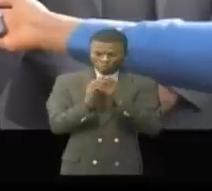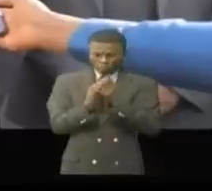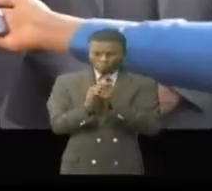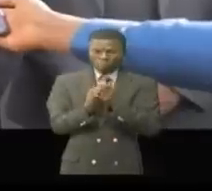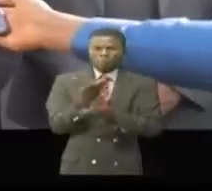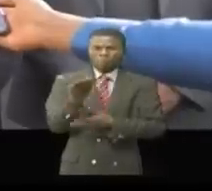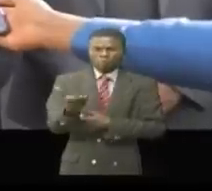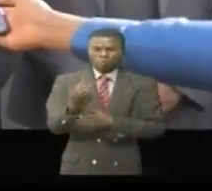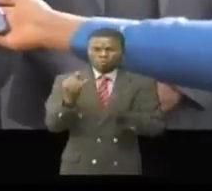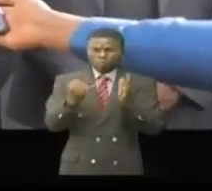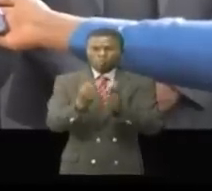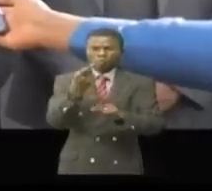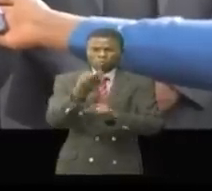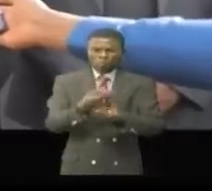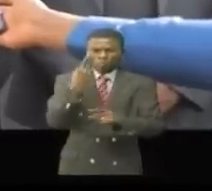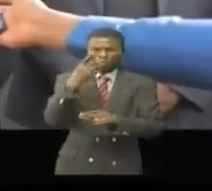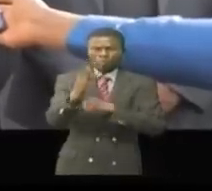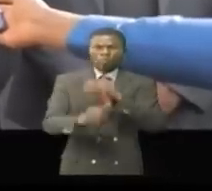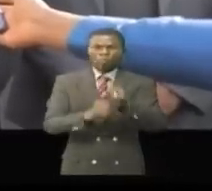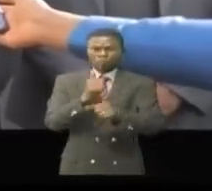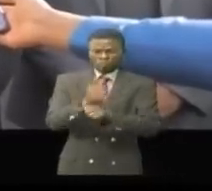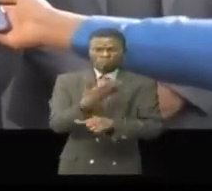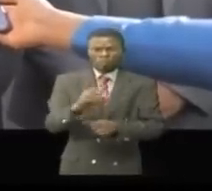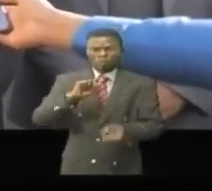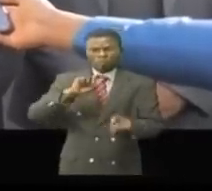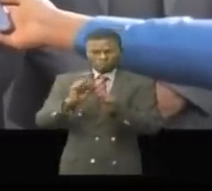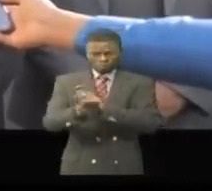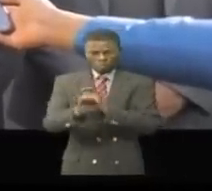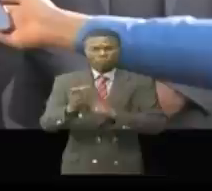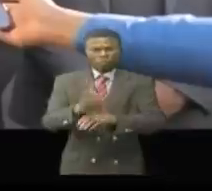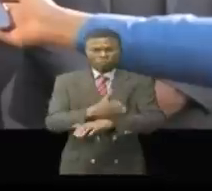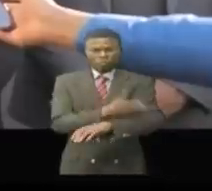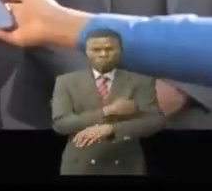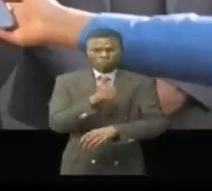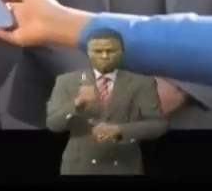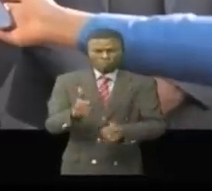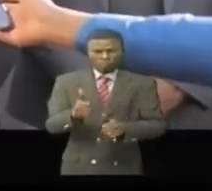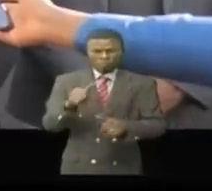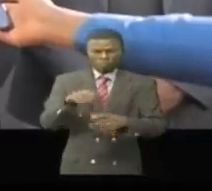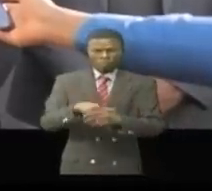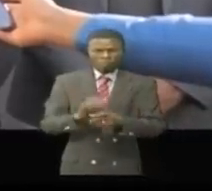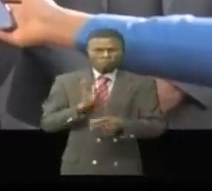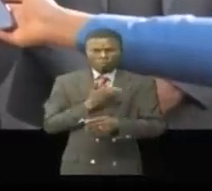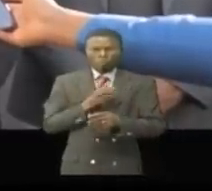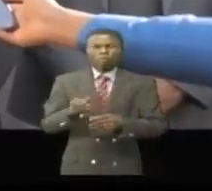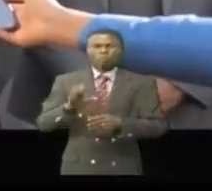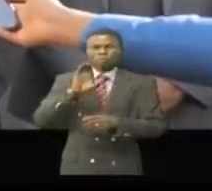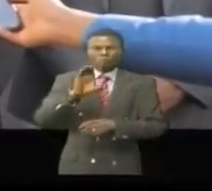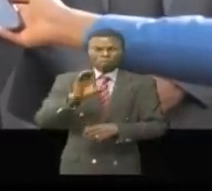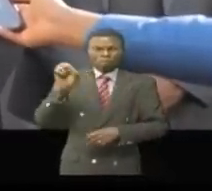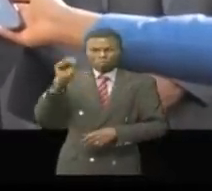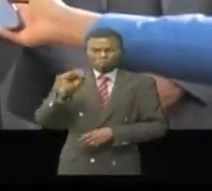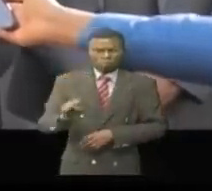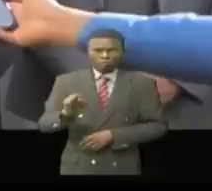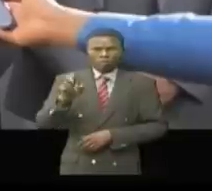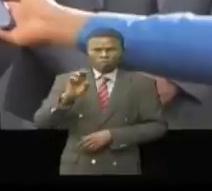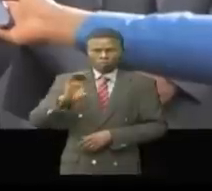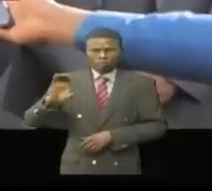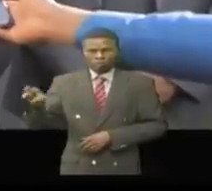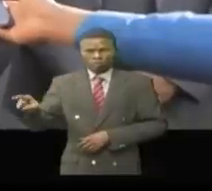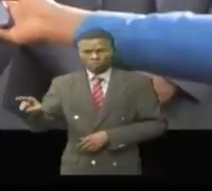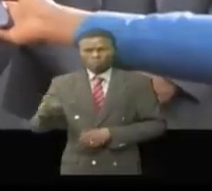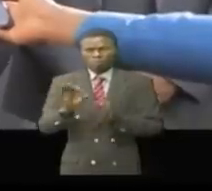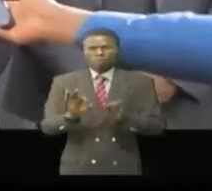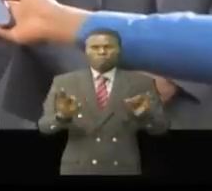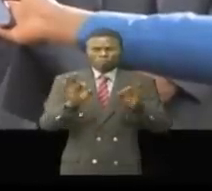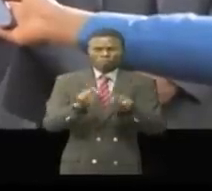temps, 6 mois ou une année, les choses vont beaucoup s'améliorer au niveau de la SNCC. Donc il est